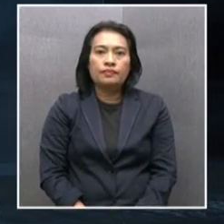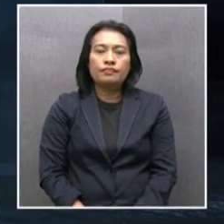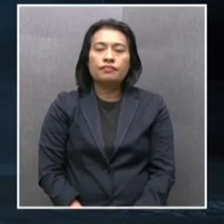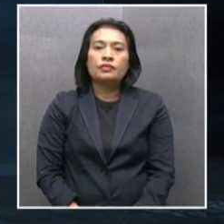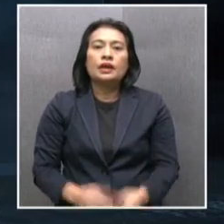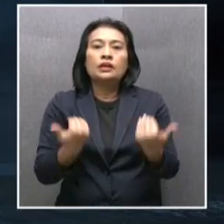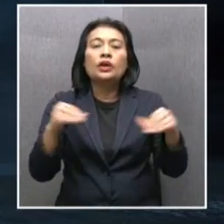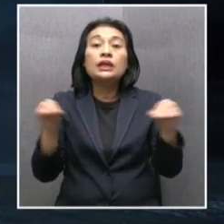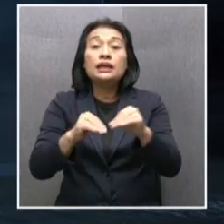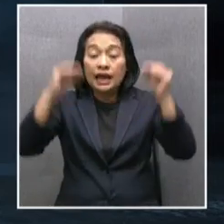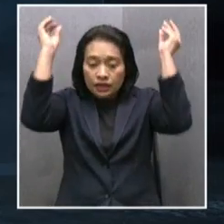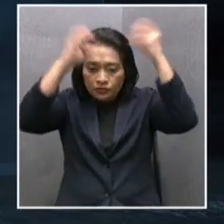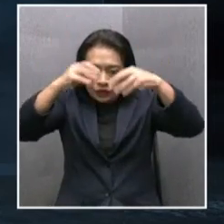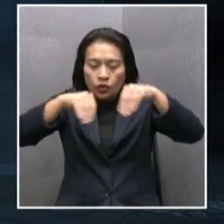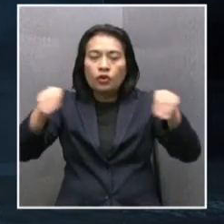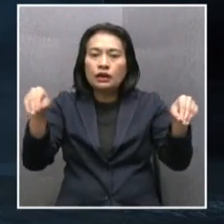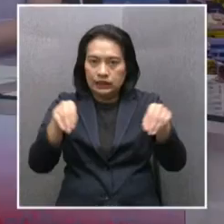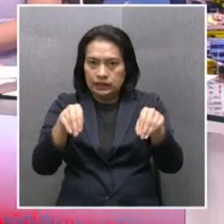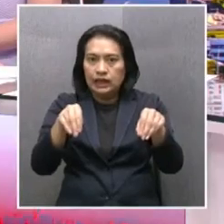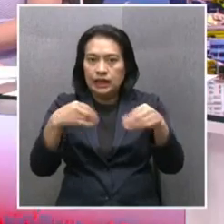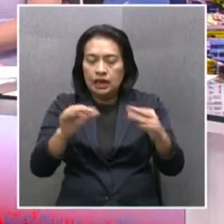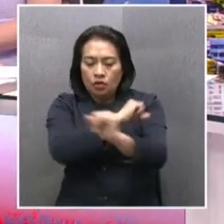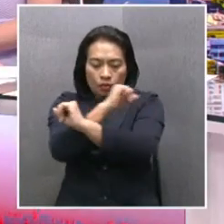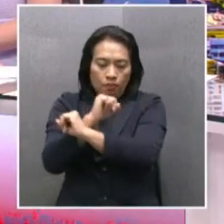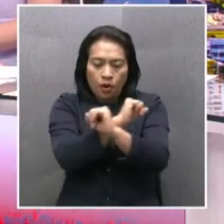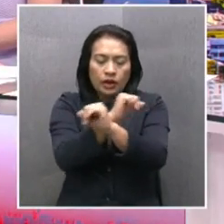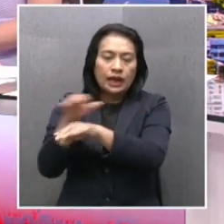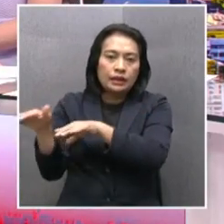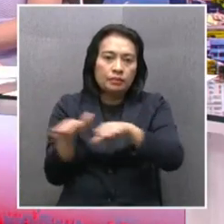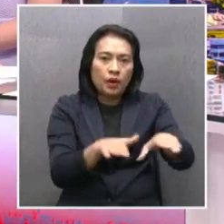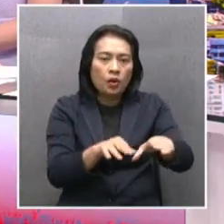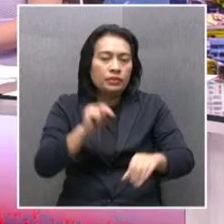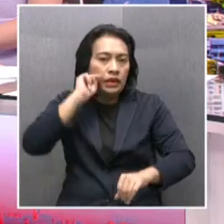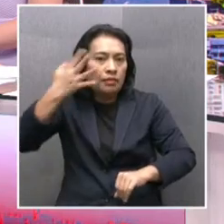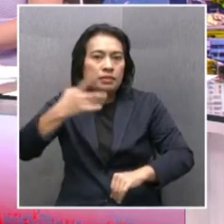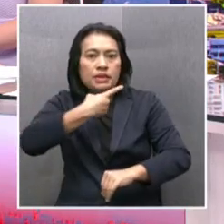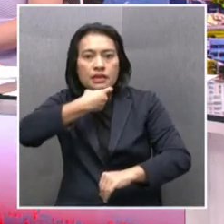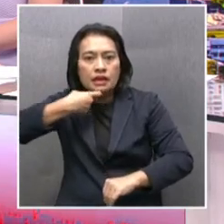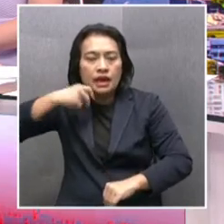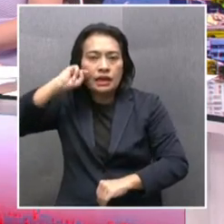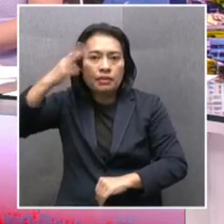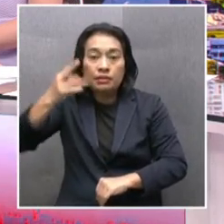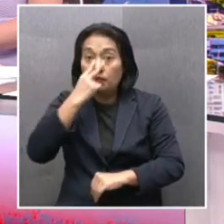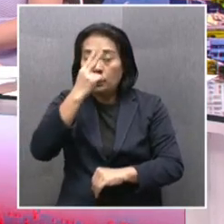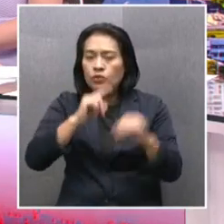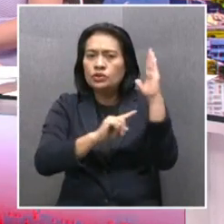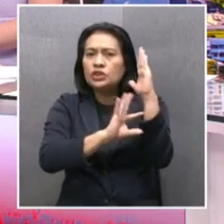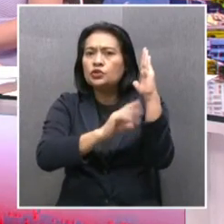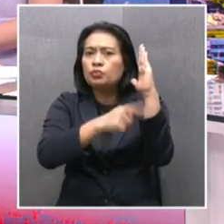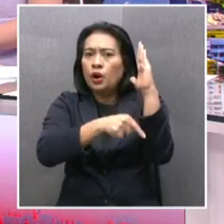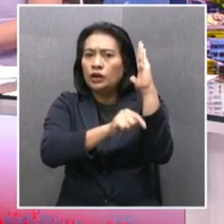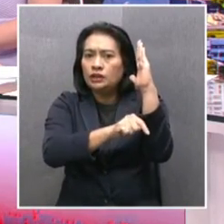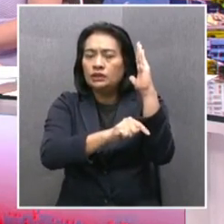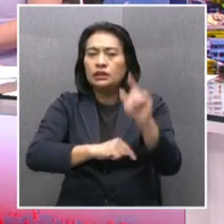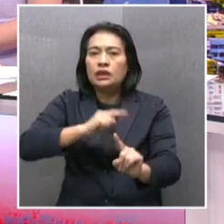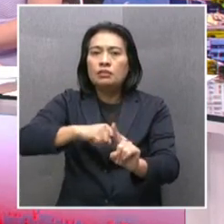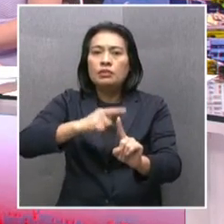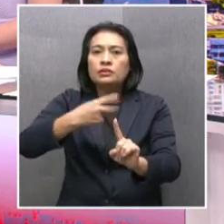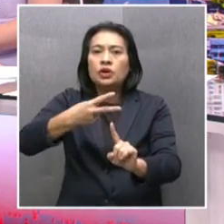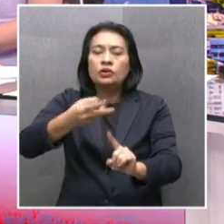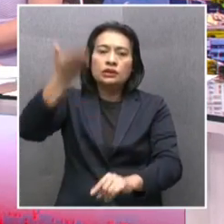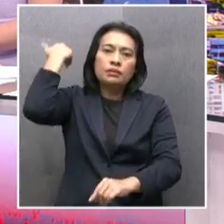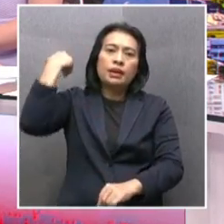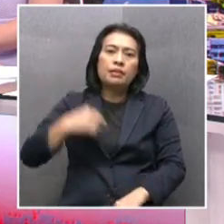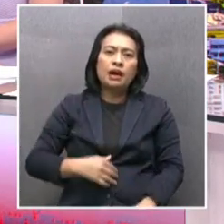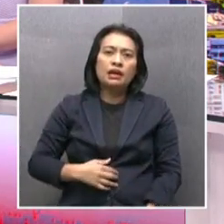นแล้วนะครับแต่ก็ต้องเตรียมพร้อมรับมือกับความแห้งแล้งด้วยพูดถึงความแห้งแล้งเนี่ยไปกันที่ชุมพรกันหน่อยนะครับ2เดือนที่ผ่านมาเนี่ยอากาศร้อ